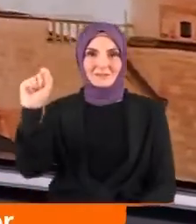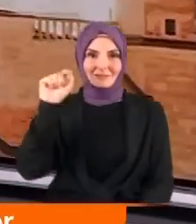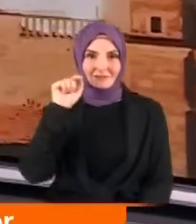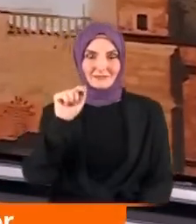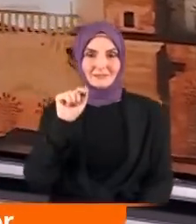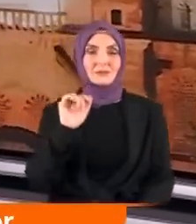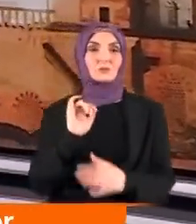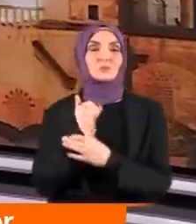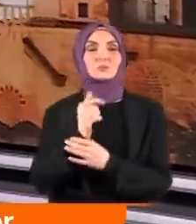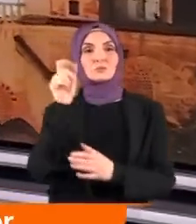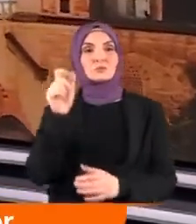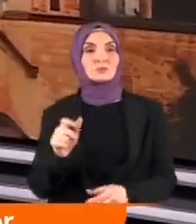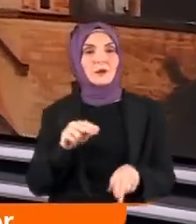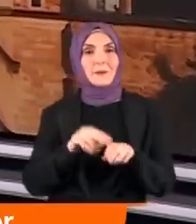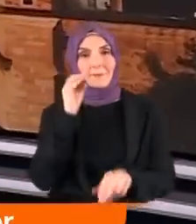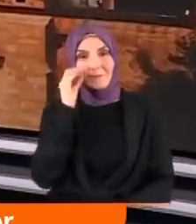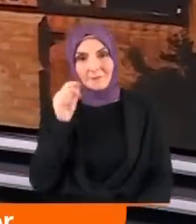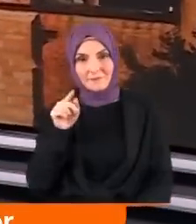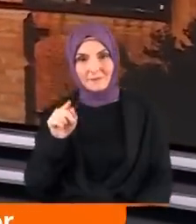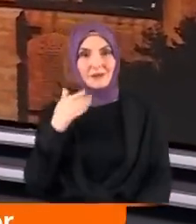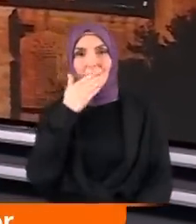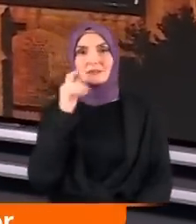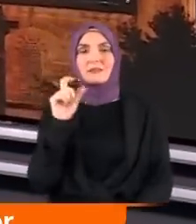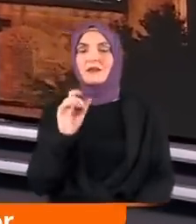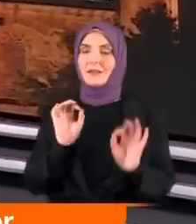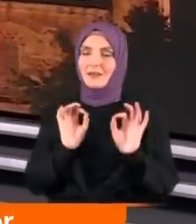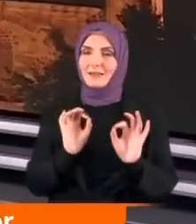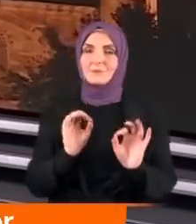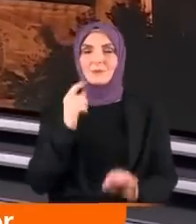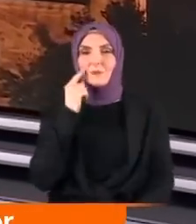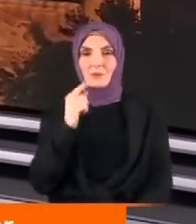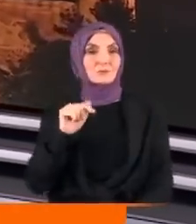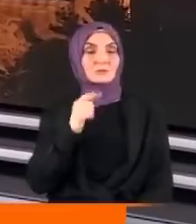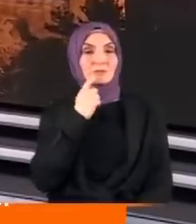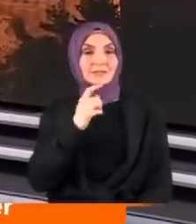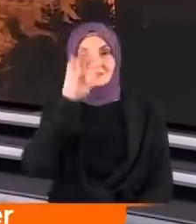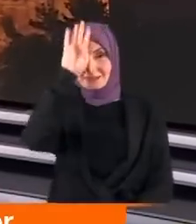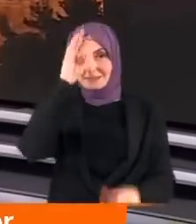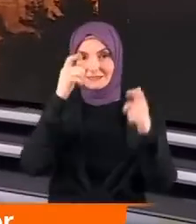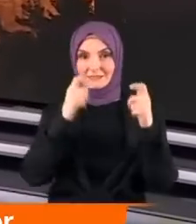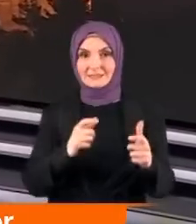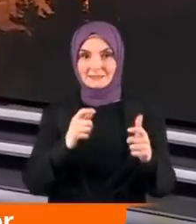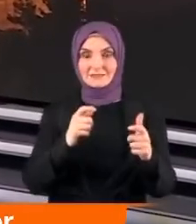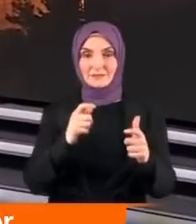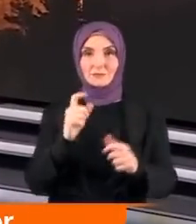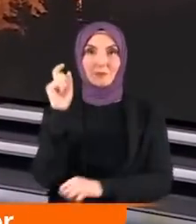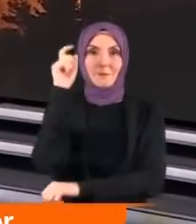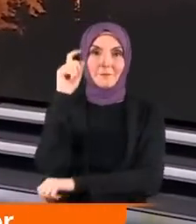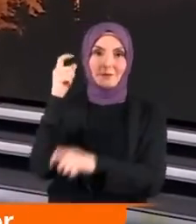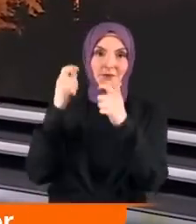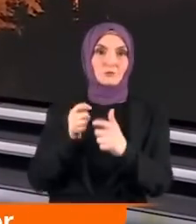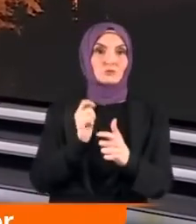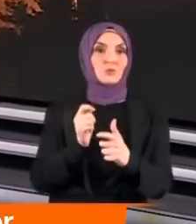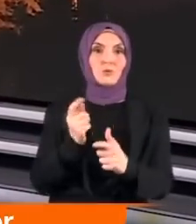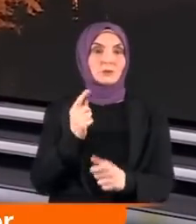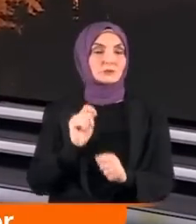Kahraman Yıldız her Ramazan ayında olduğu gibi bu yılda yine İstanbul'daki camilerin minarelerinde zorlu bir iş yapıyor. Tarihi